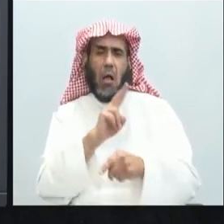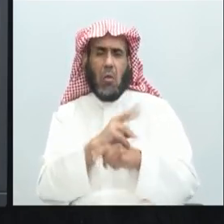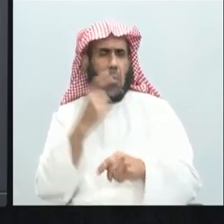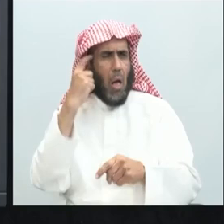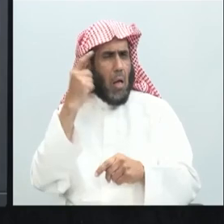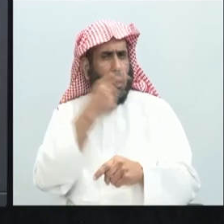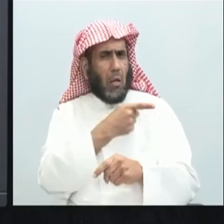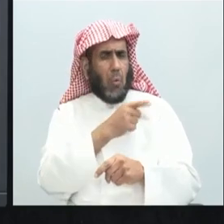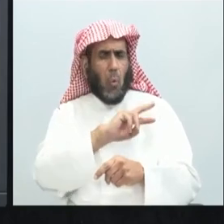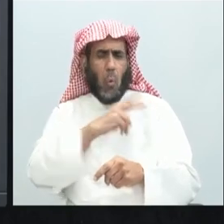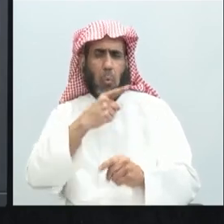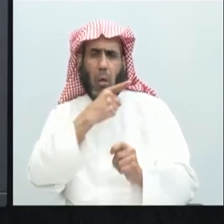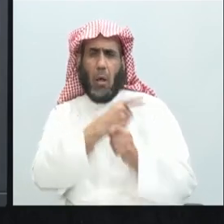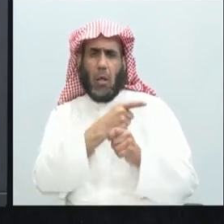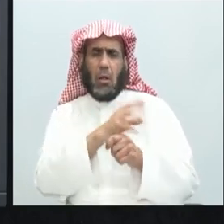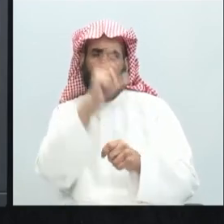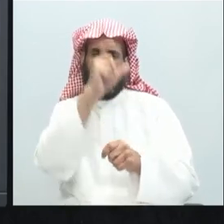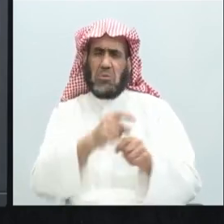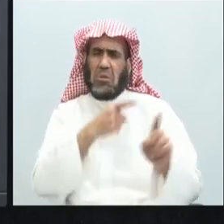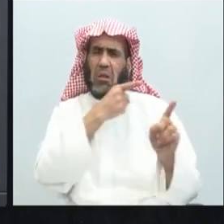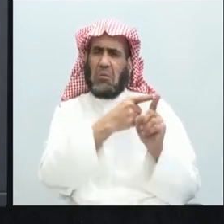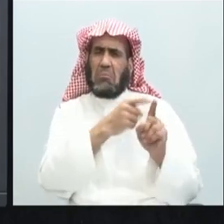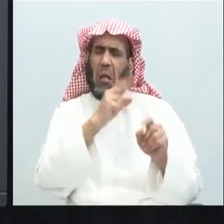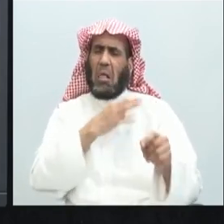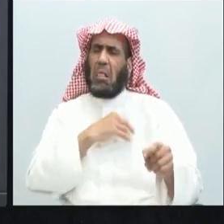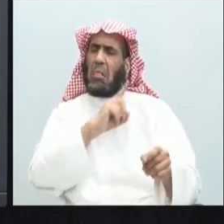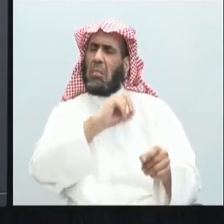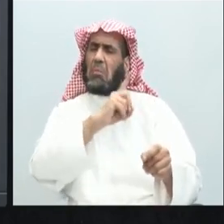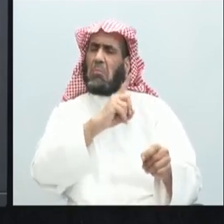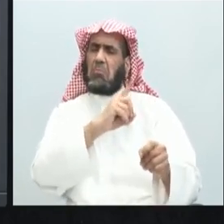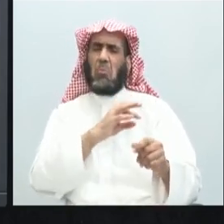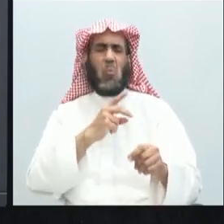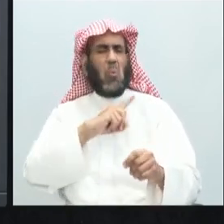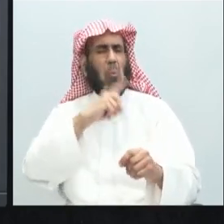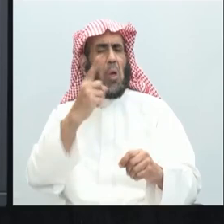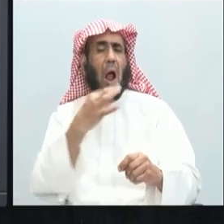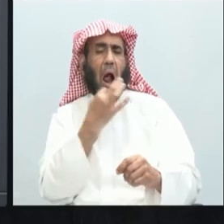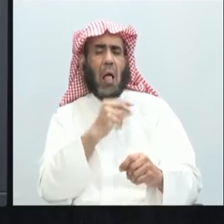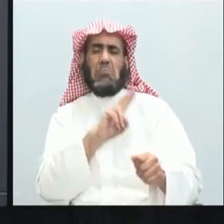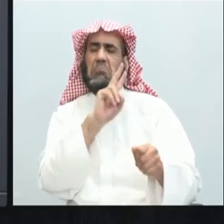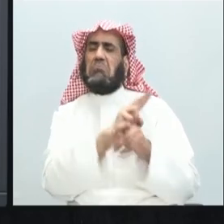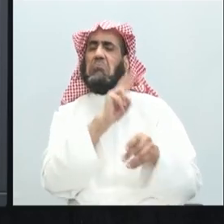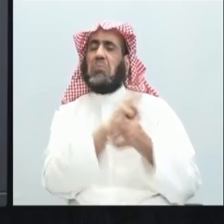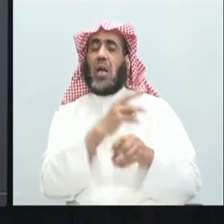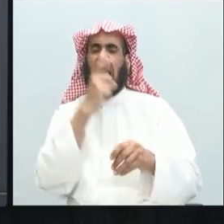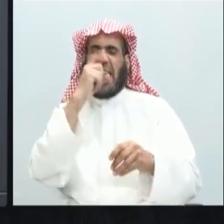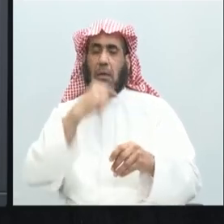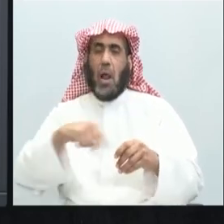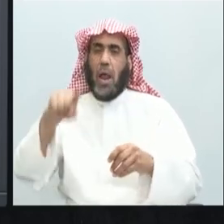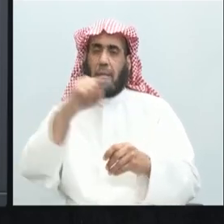انطباعا للاخرين ان الشخص هذا غير موثوق في ماذا في جميع الامور اذا يجب علينا